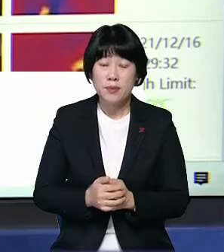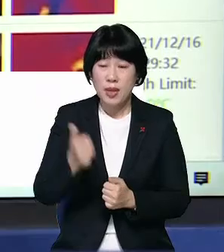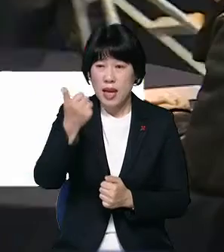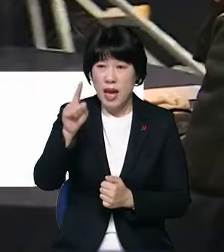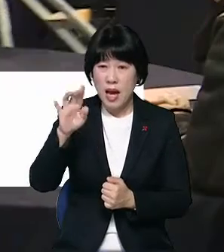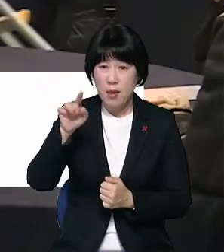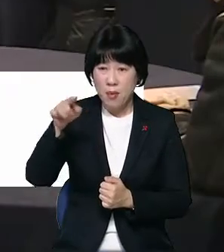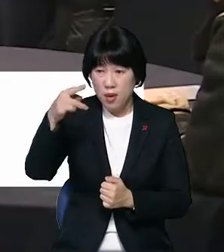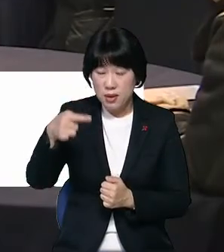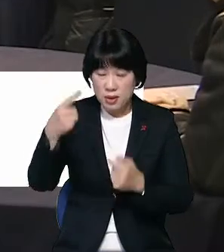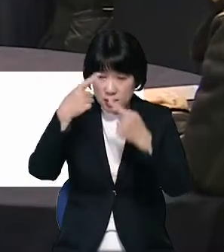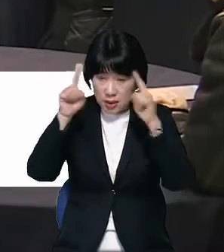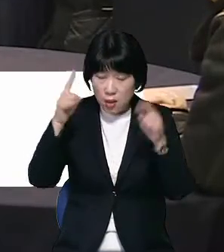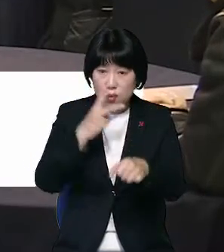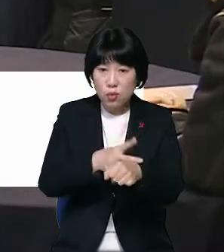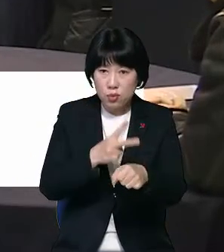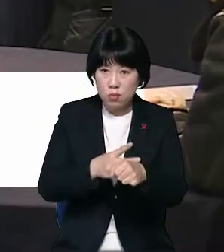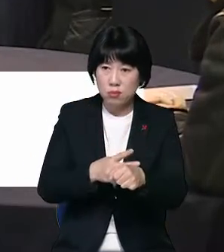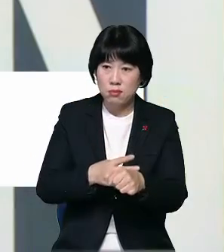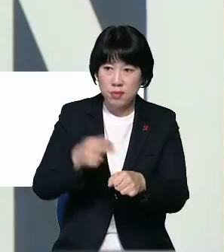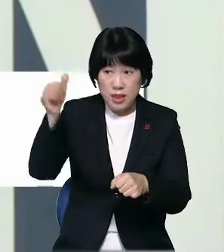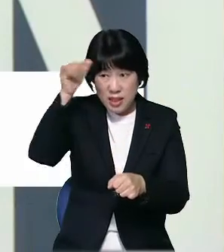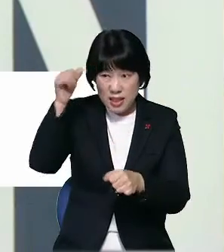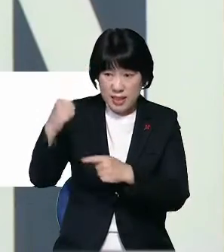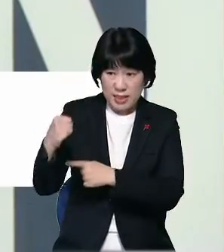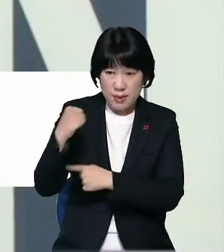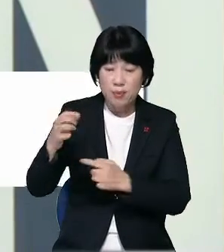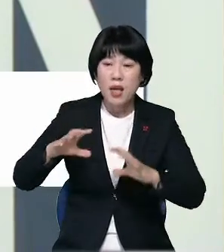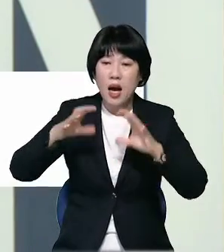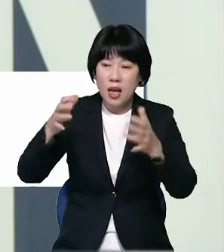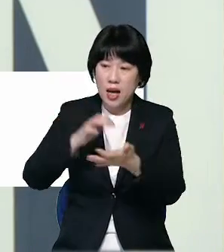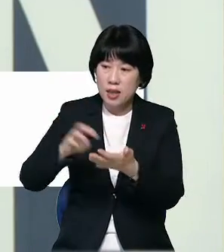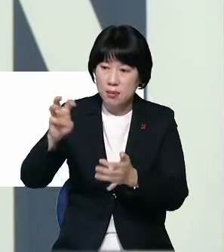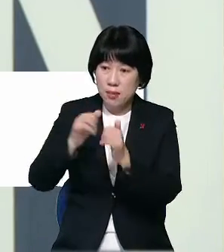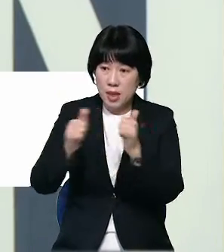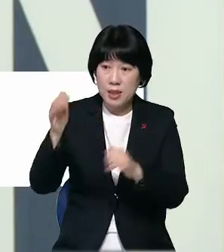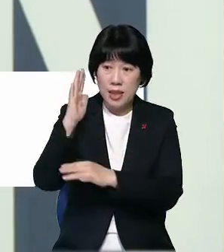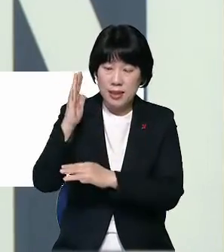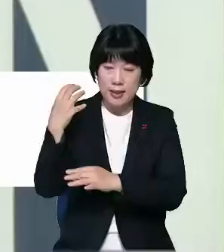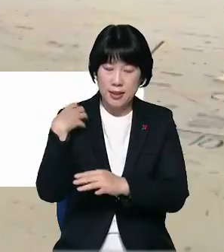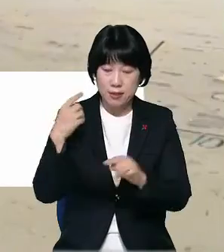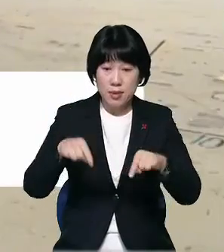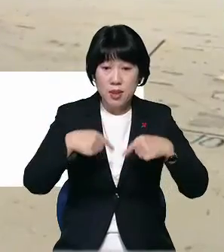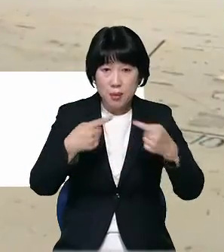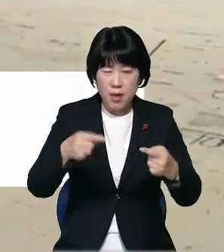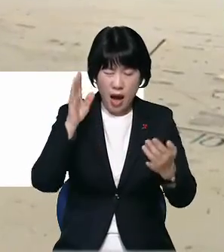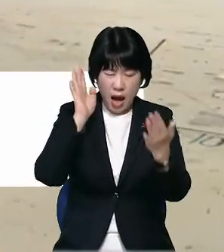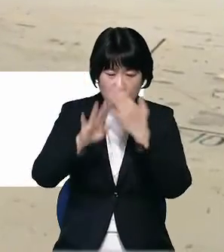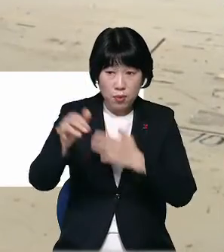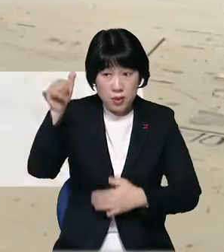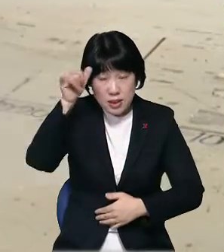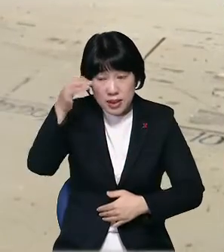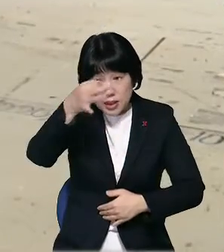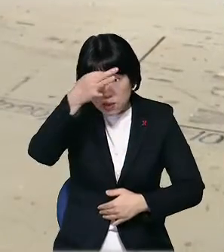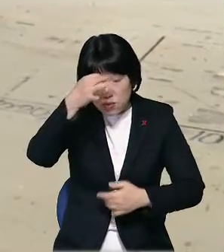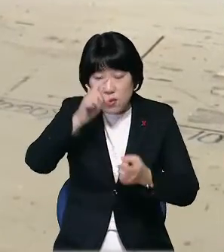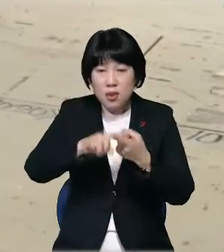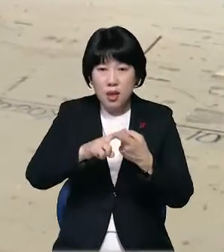하버드대 교수 등 AI 7대 강국 전문가 30여 명이 강연자로 참여해 미래 인공지능 기술의 방향을